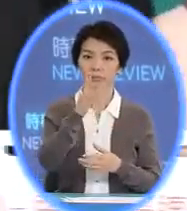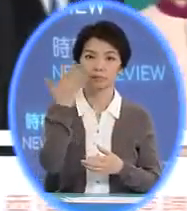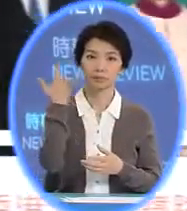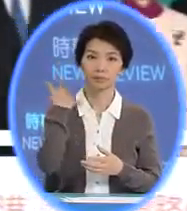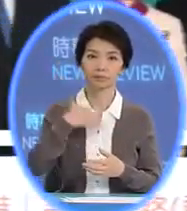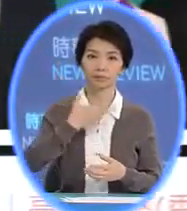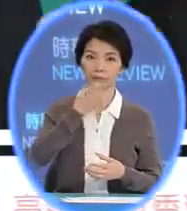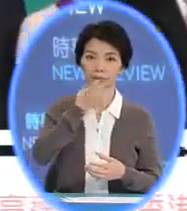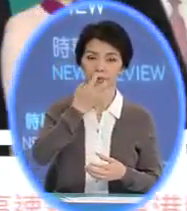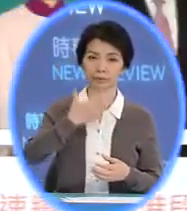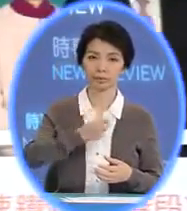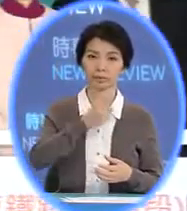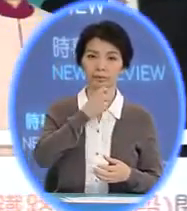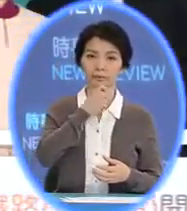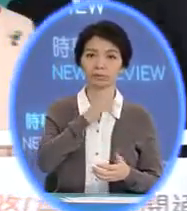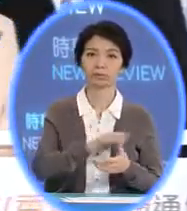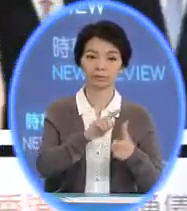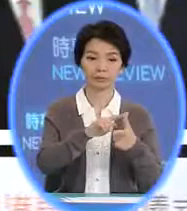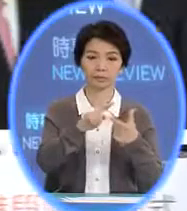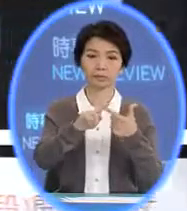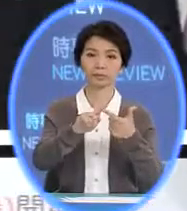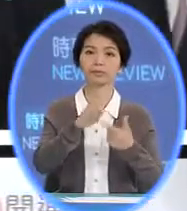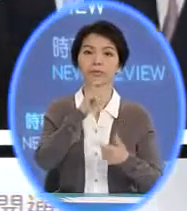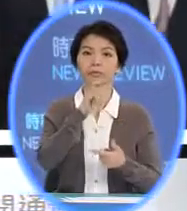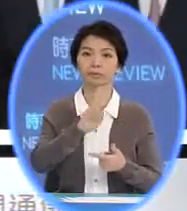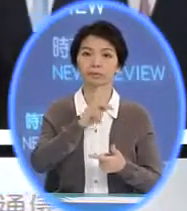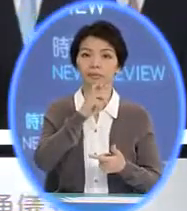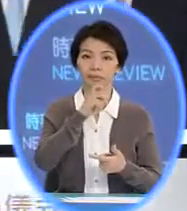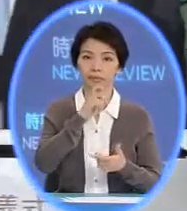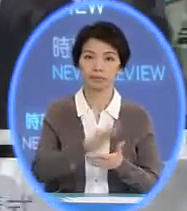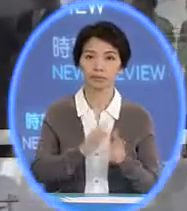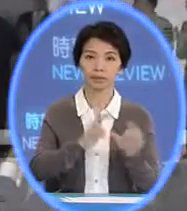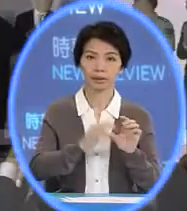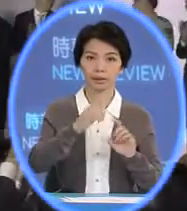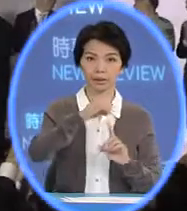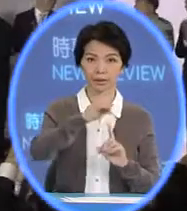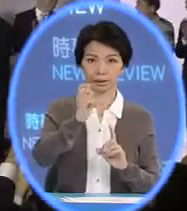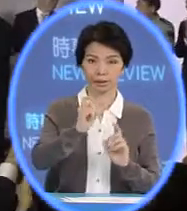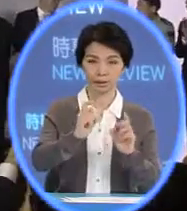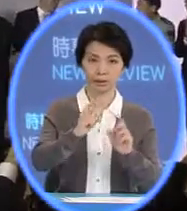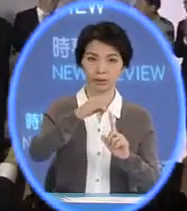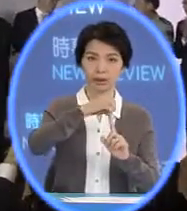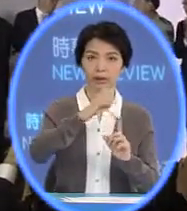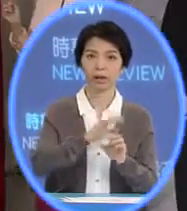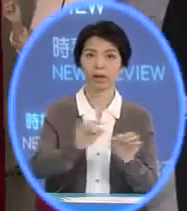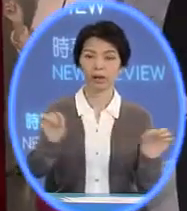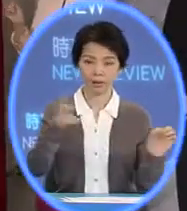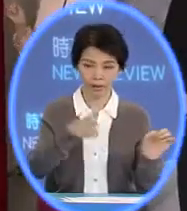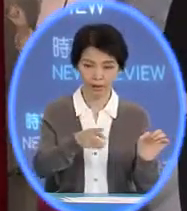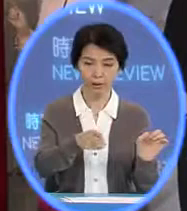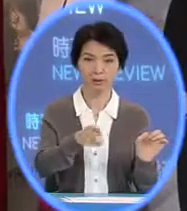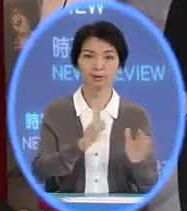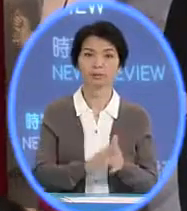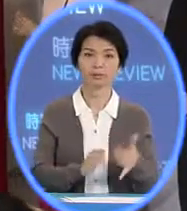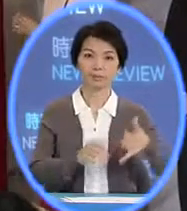政长官、政协副主席董建华和梁振英等人在西九龙站售票大堂出席开通仪式。林郑月娥致